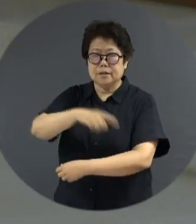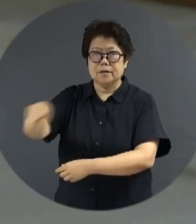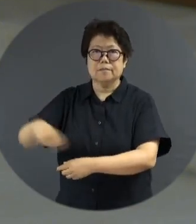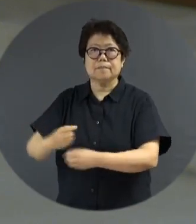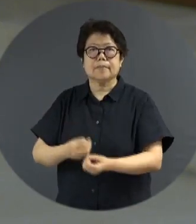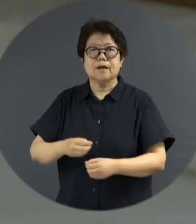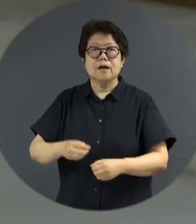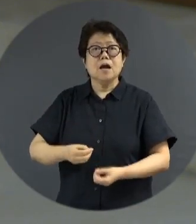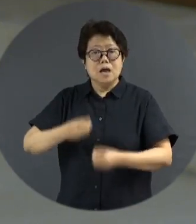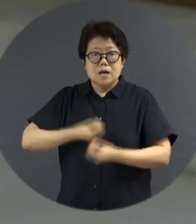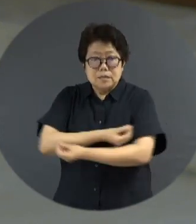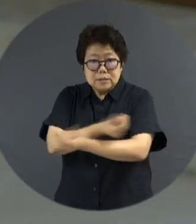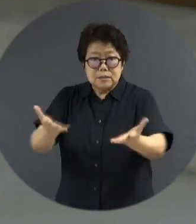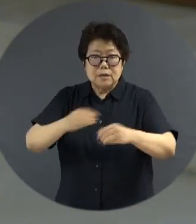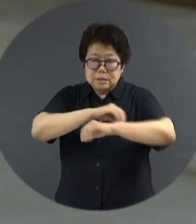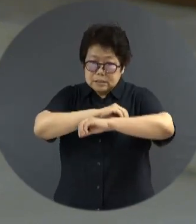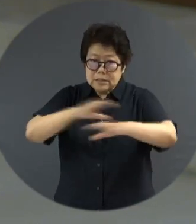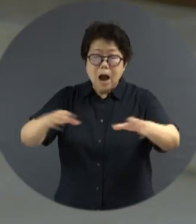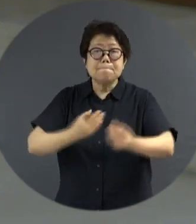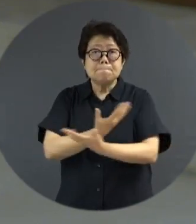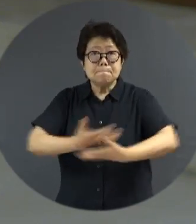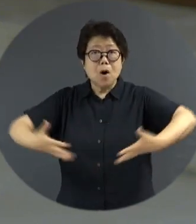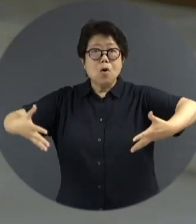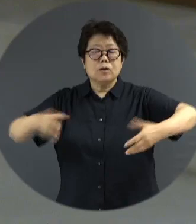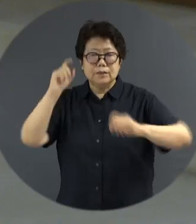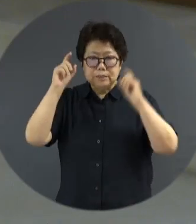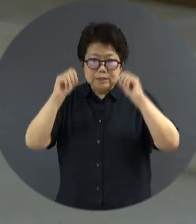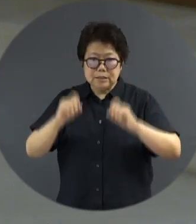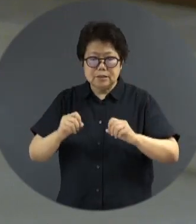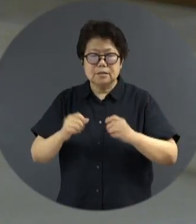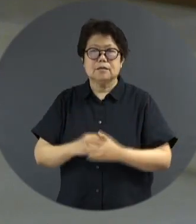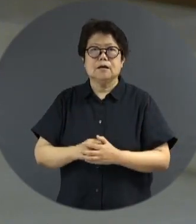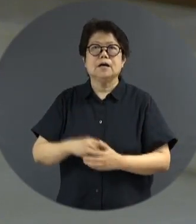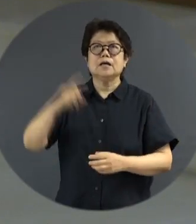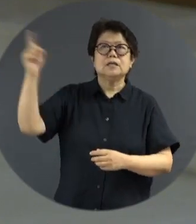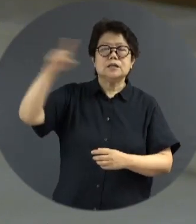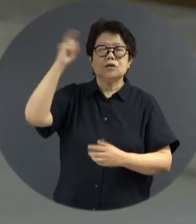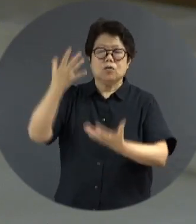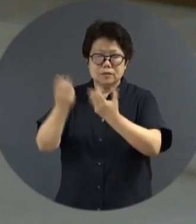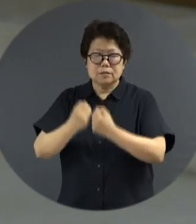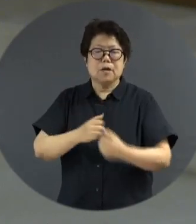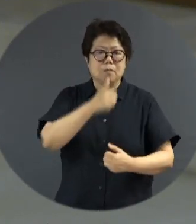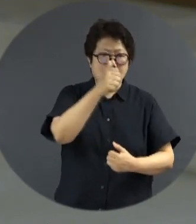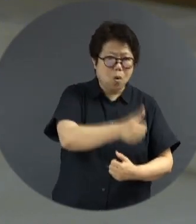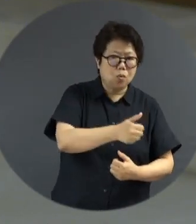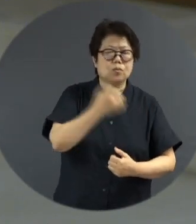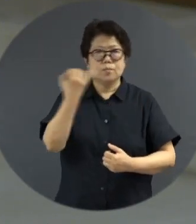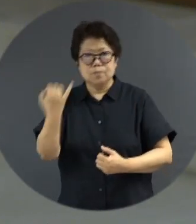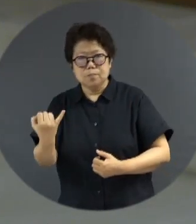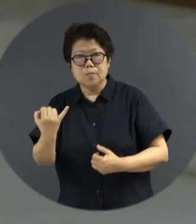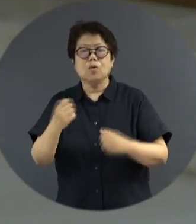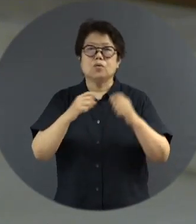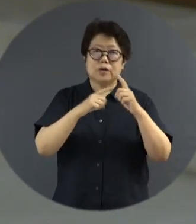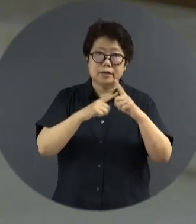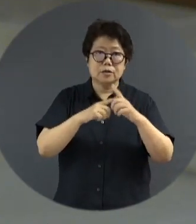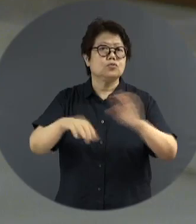如天国这张网并不单止接纳那些好的或者善的，也都接纳那些所有的